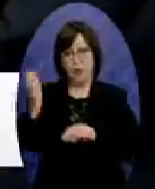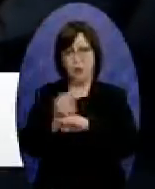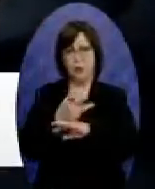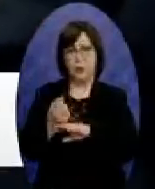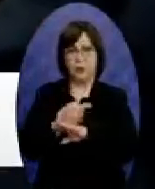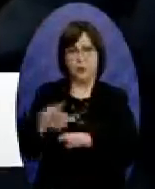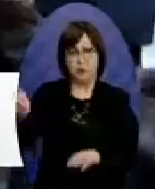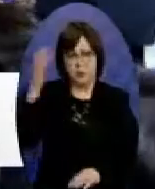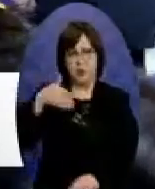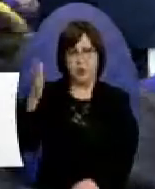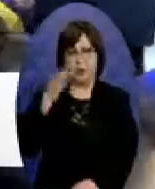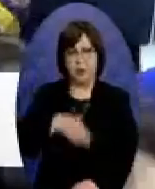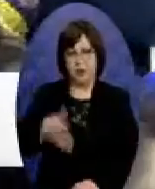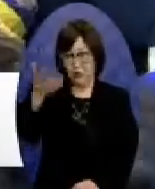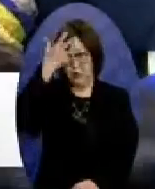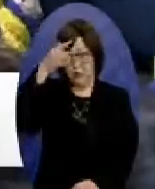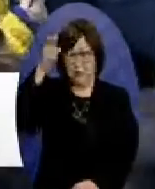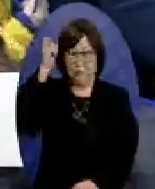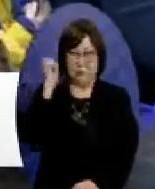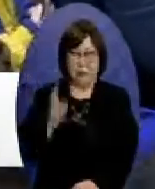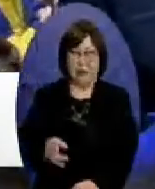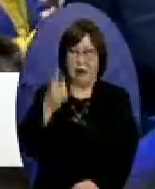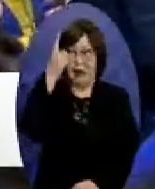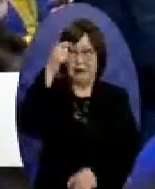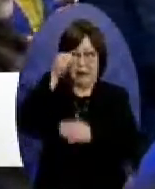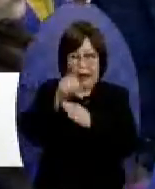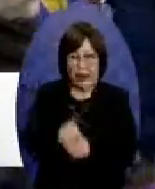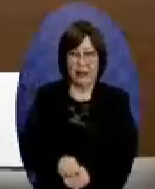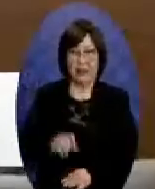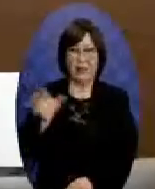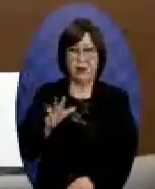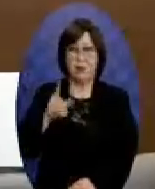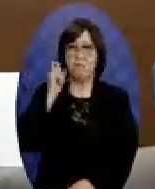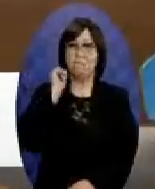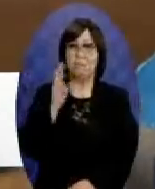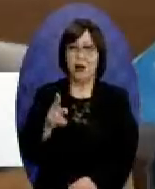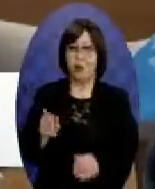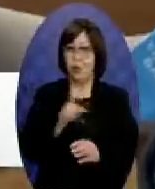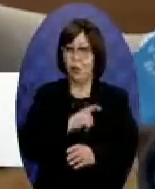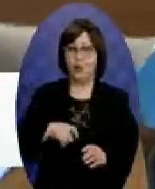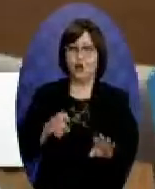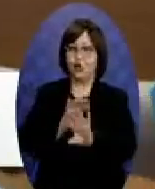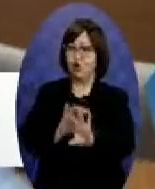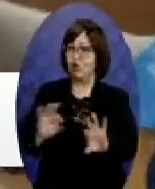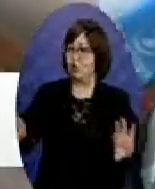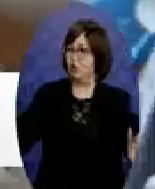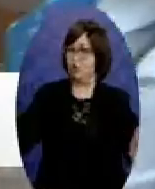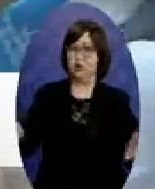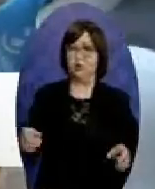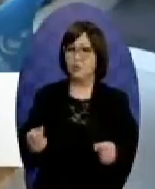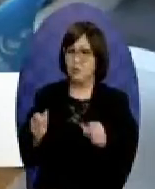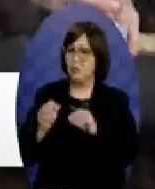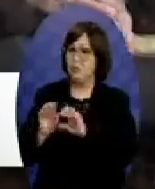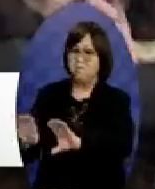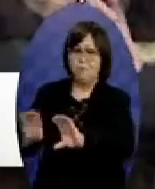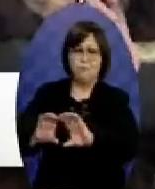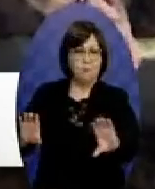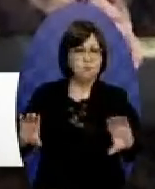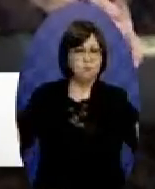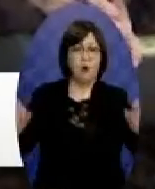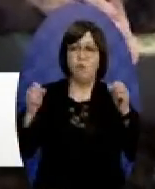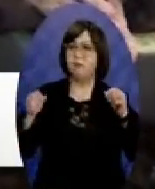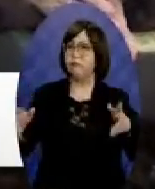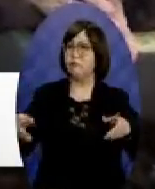дууджээ. Ингээд зөвхөн төрийн банкнд ачаал үүсгэхгүйгээр өөр банкуудтай гэрээ байгуулах гэсэн ч татгалцсан хариу өгсөн гэж